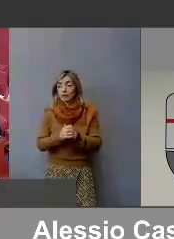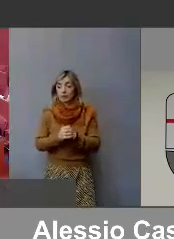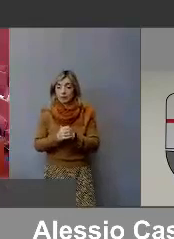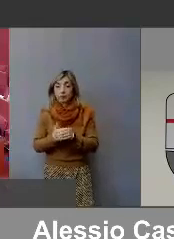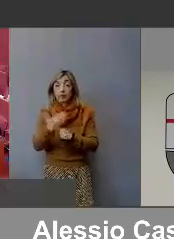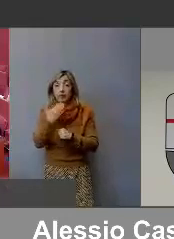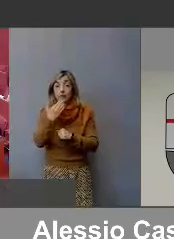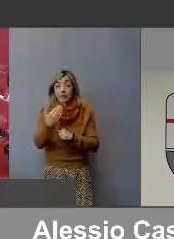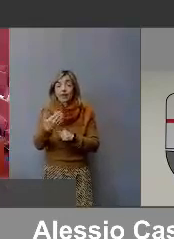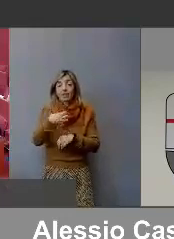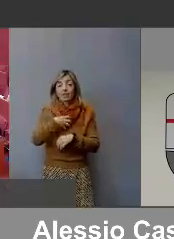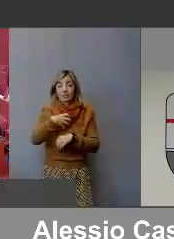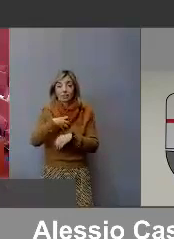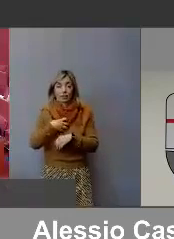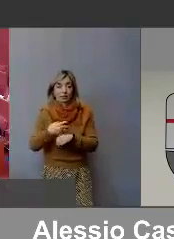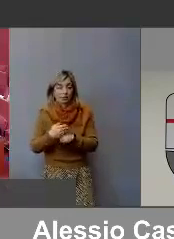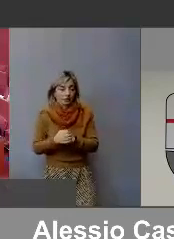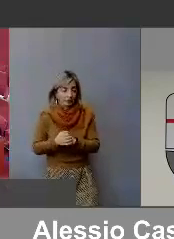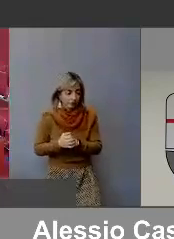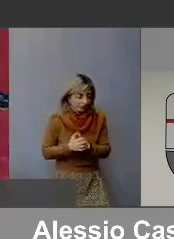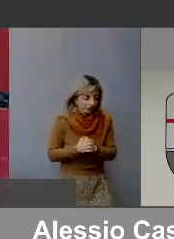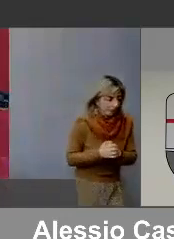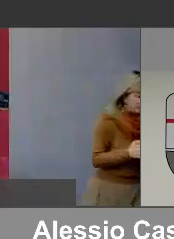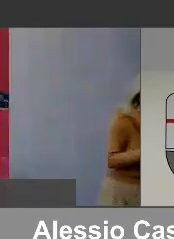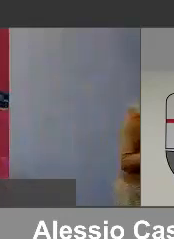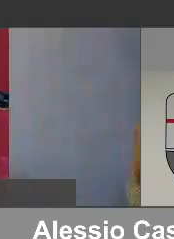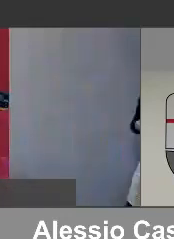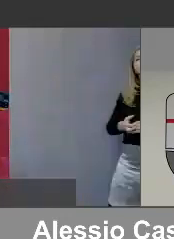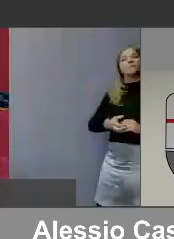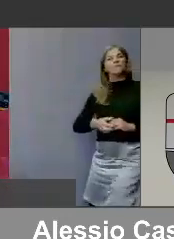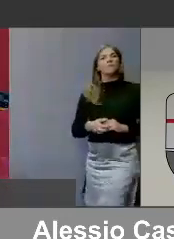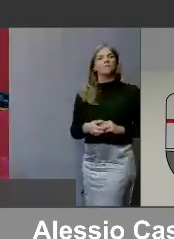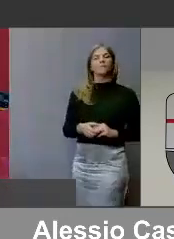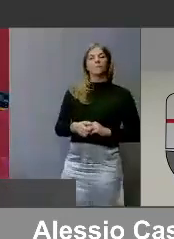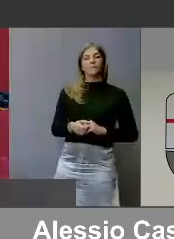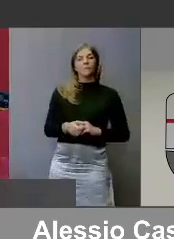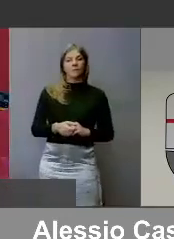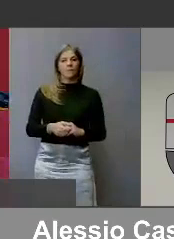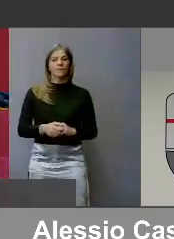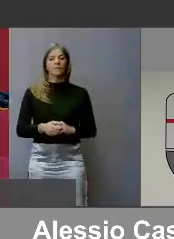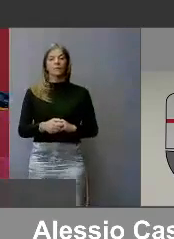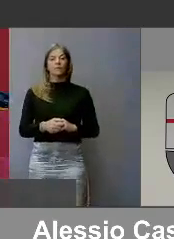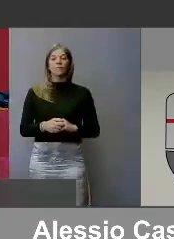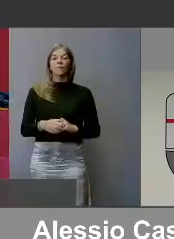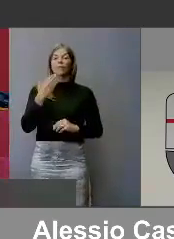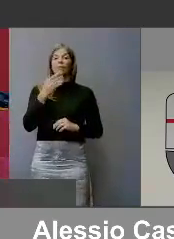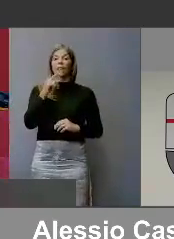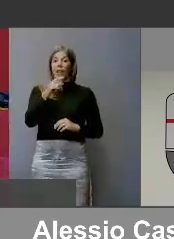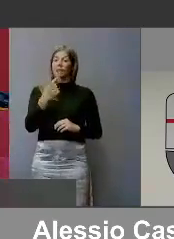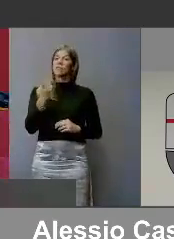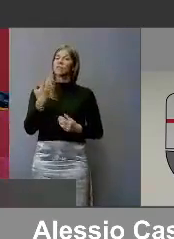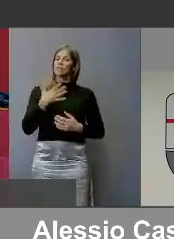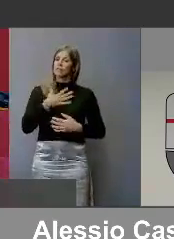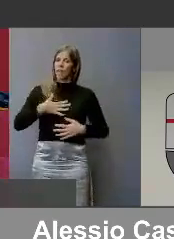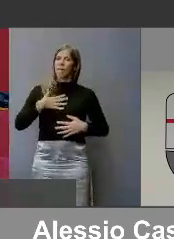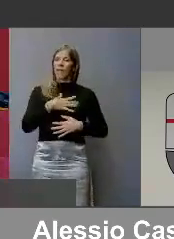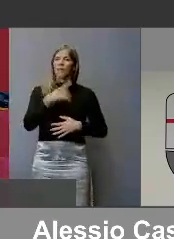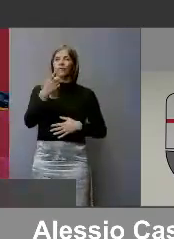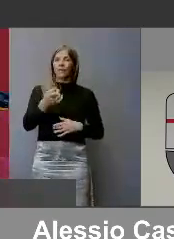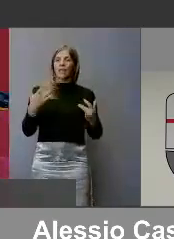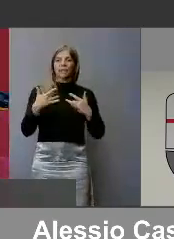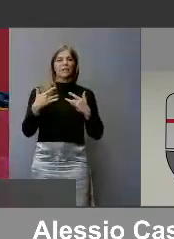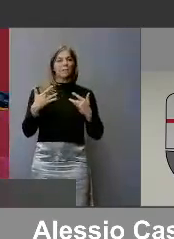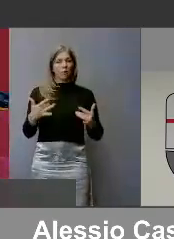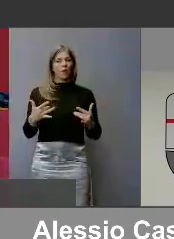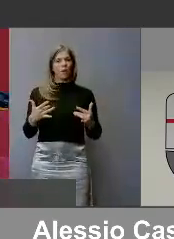grazie all'assessore consiglieri prima anno prima apprezzo la disponibilità è evidente che per quanto non avere